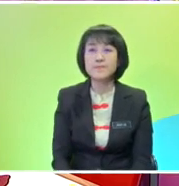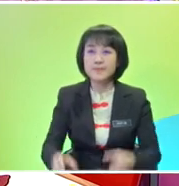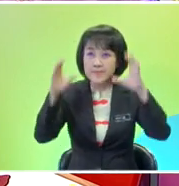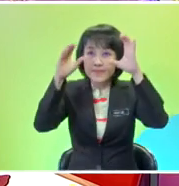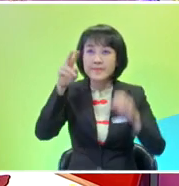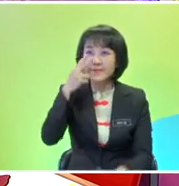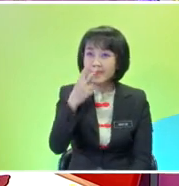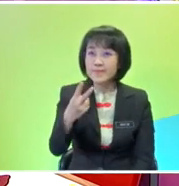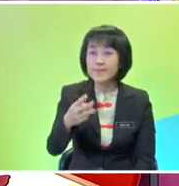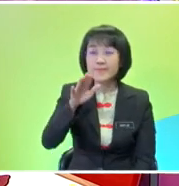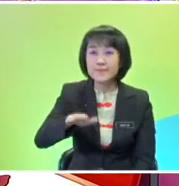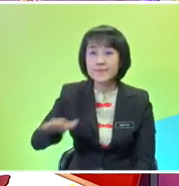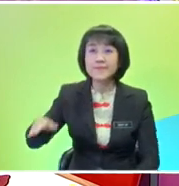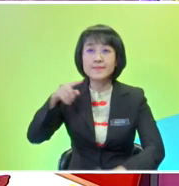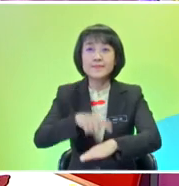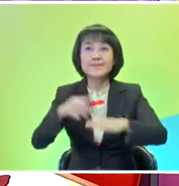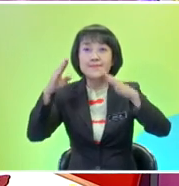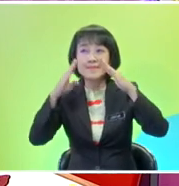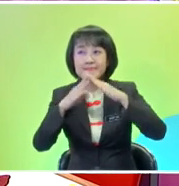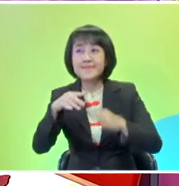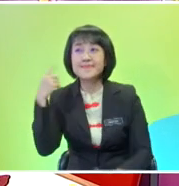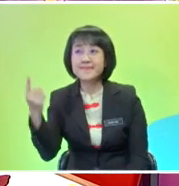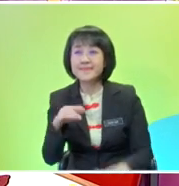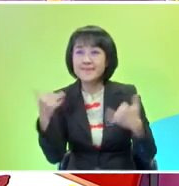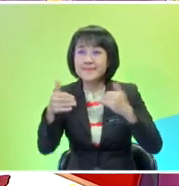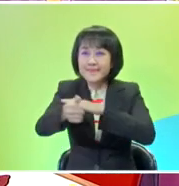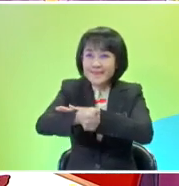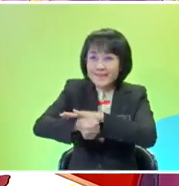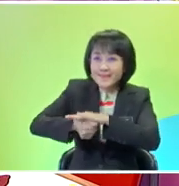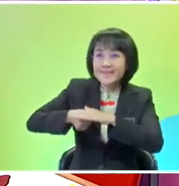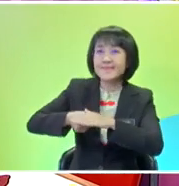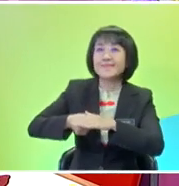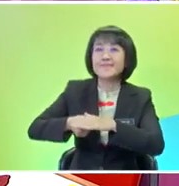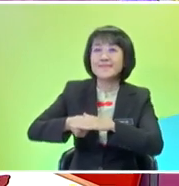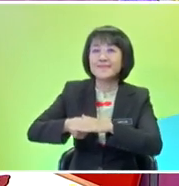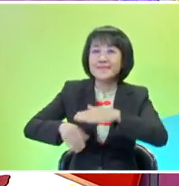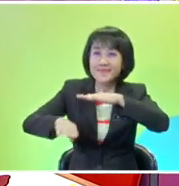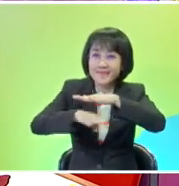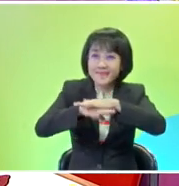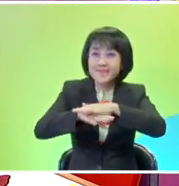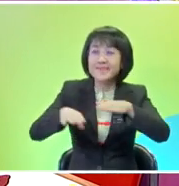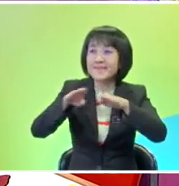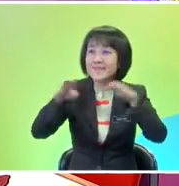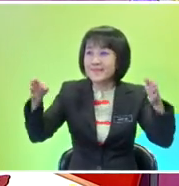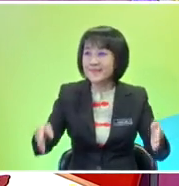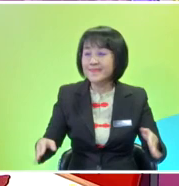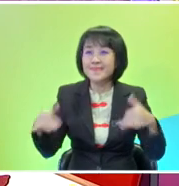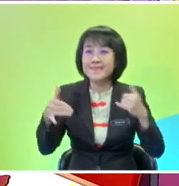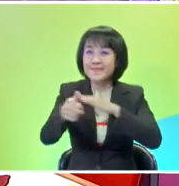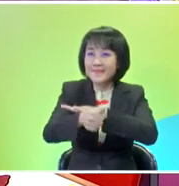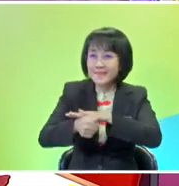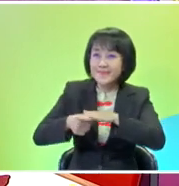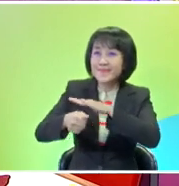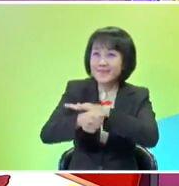adik-adik dekat rumah adik-adik Awak pun selalu bermain di bawah meja bawah mejaain sorok-sorok Cikgu